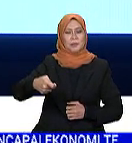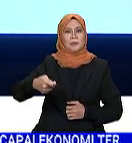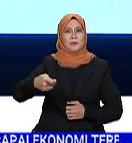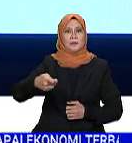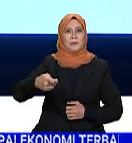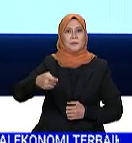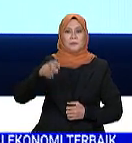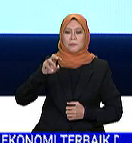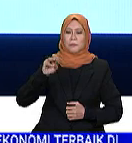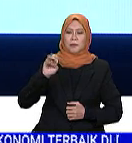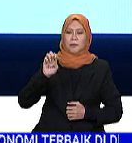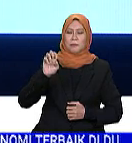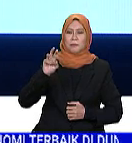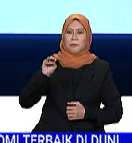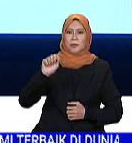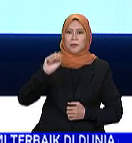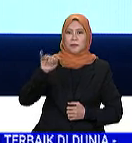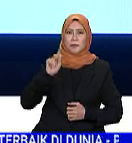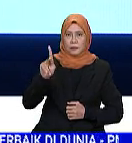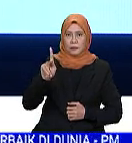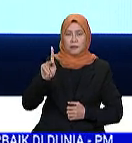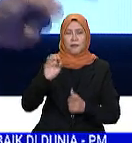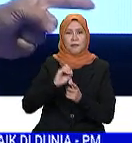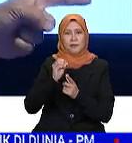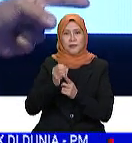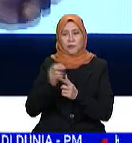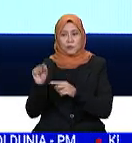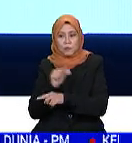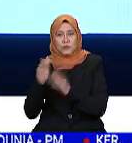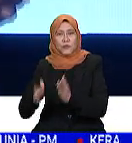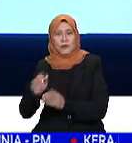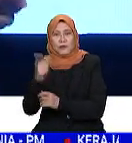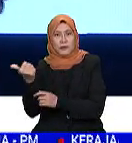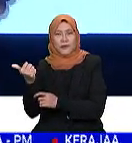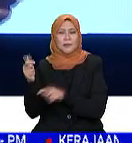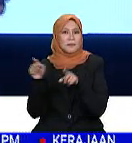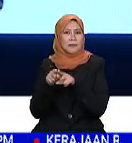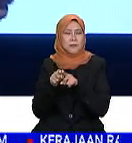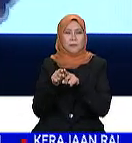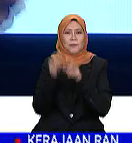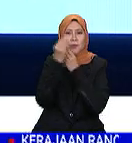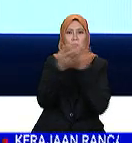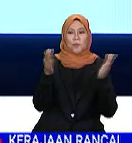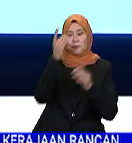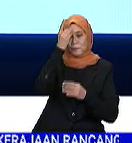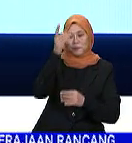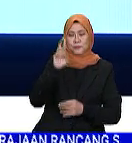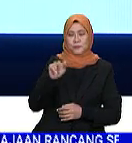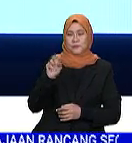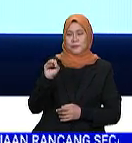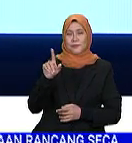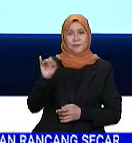atau hanya menjadi proxy kepada orang lain seperti yang diumumkan oleh jatuh Ramli tadi